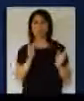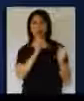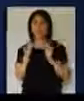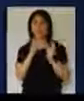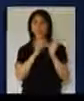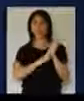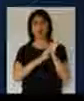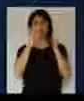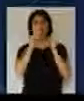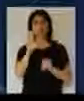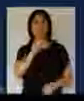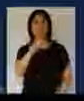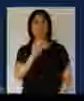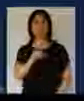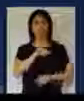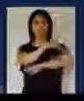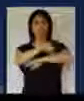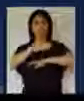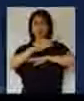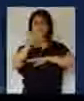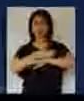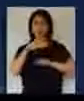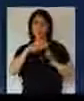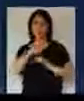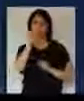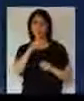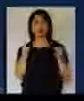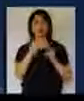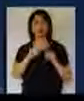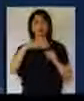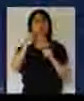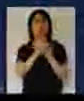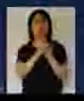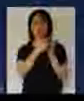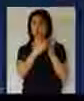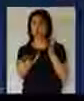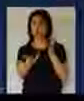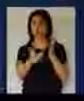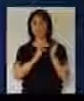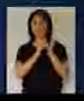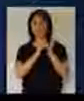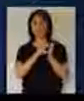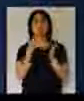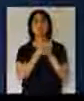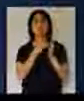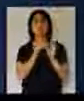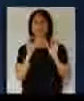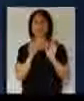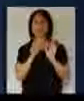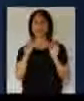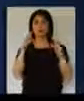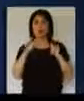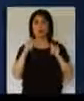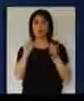биометрические паспорта в течение 180 дней к максимальным 90-дневным срокам. У пропускного пункта пассажирам, возможно,